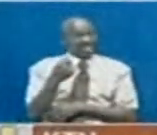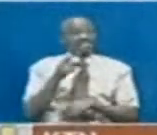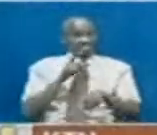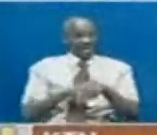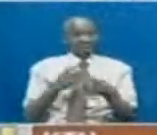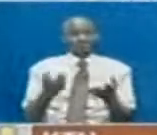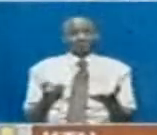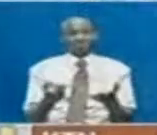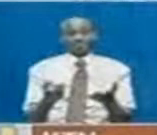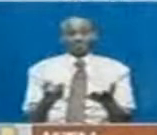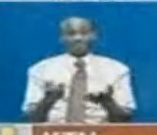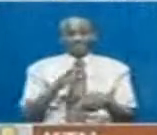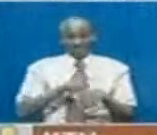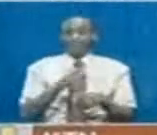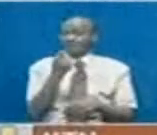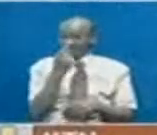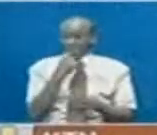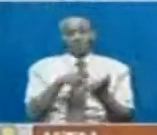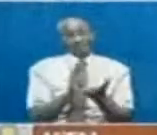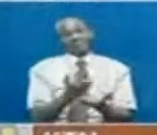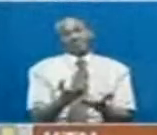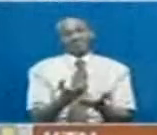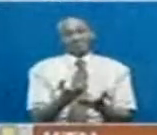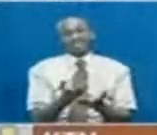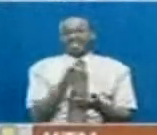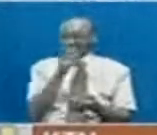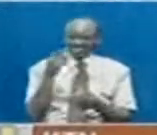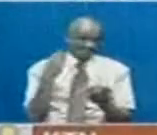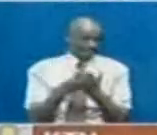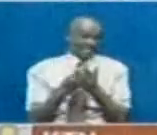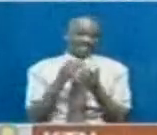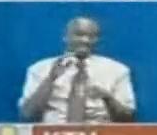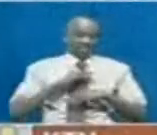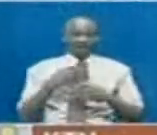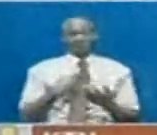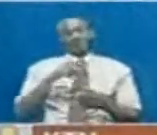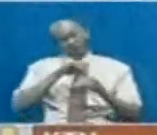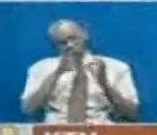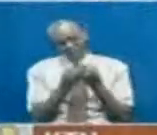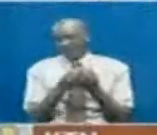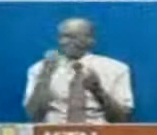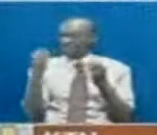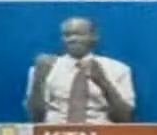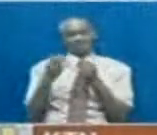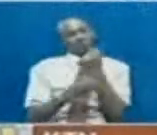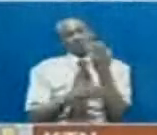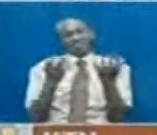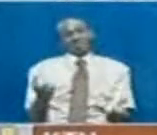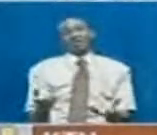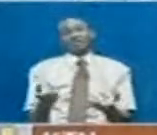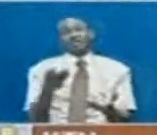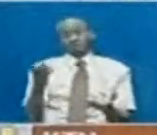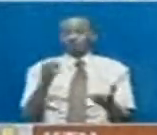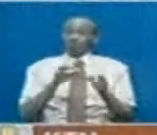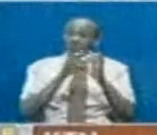comes to medical bills. We don't have that much, and we have families who are very humble, so they would leave you in the hospital, leave you